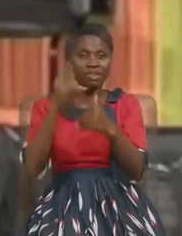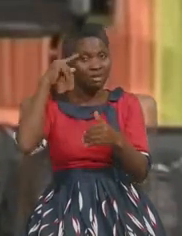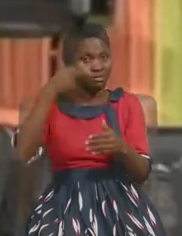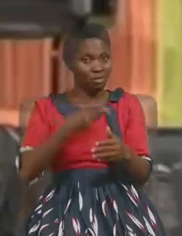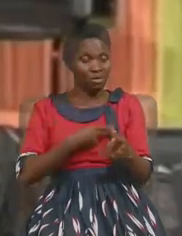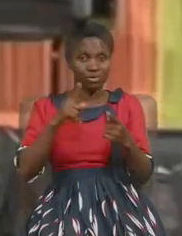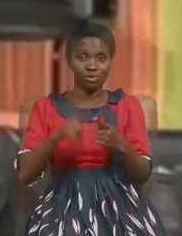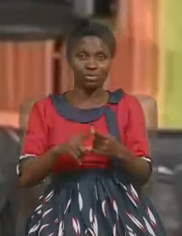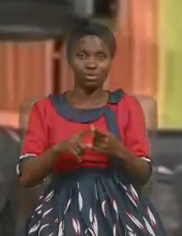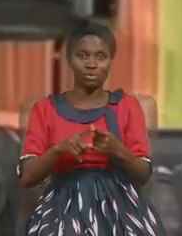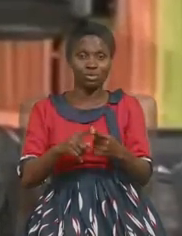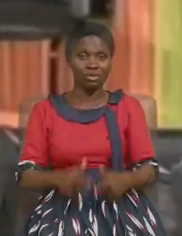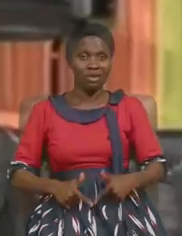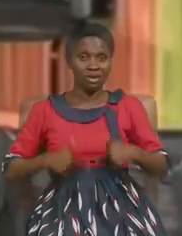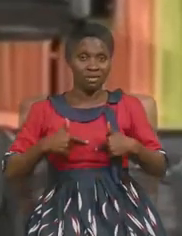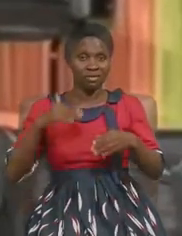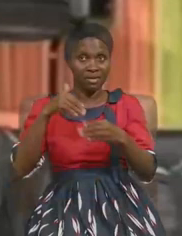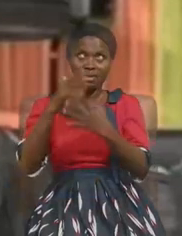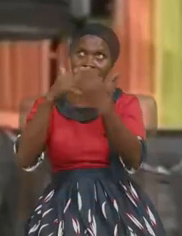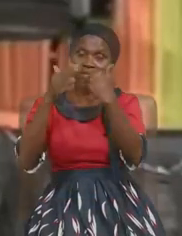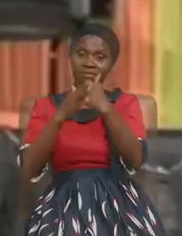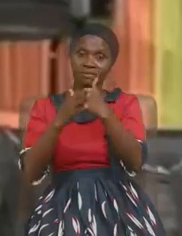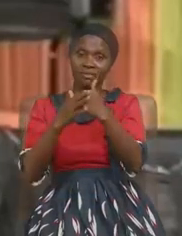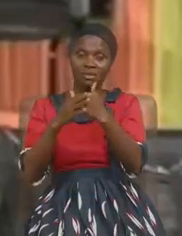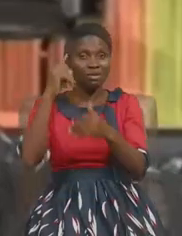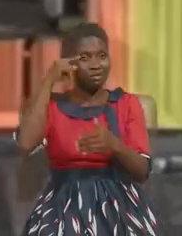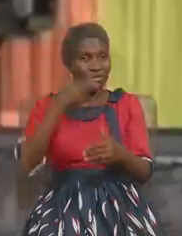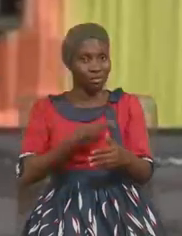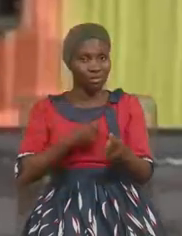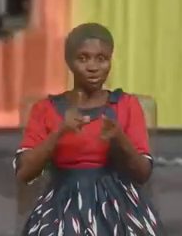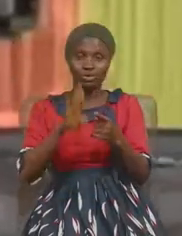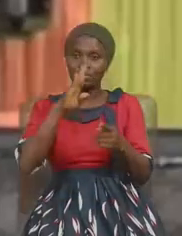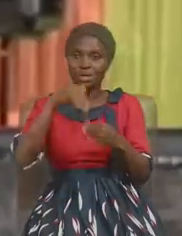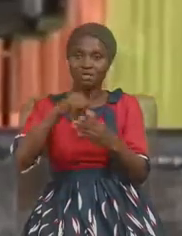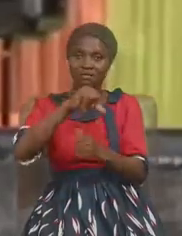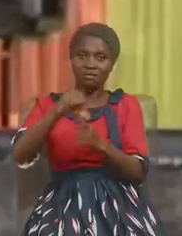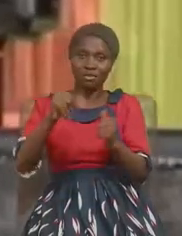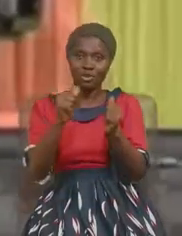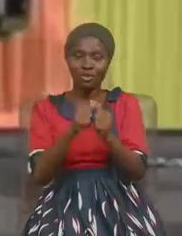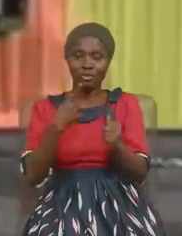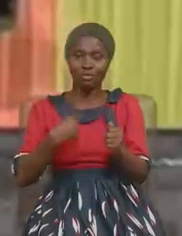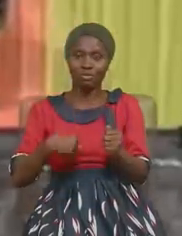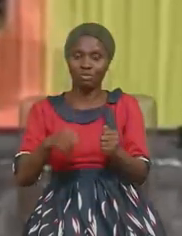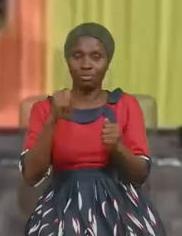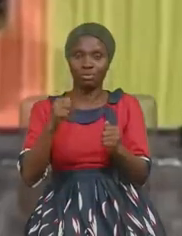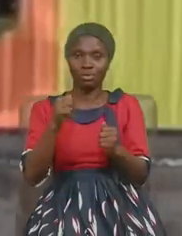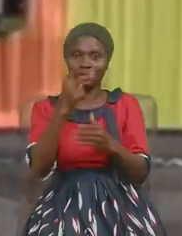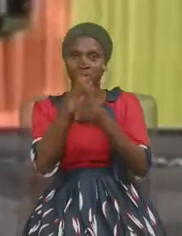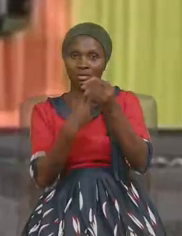Pour que nous puissions vivre au ciel. Pour que nous soyons en communion avec le Dieu trois fois